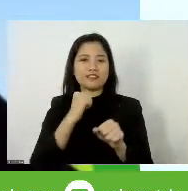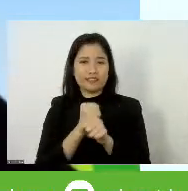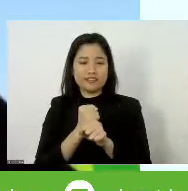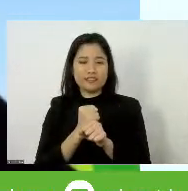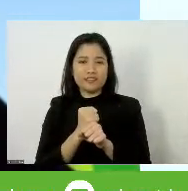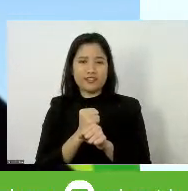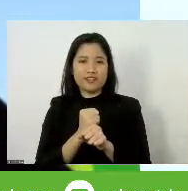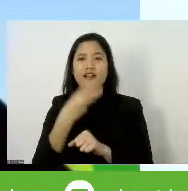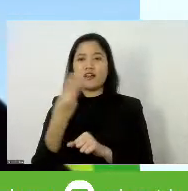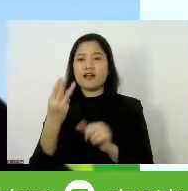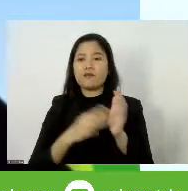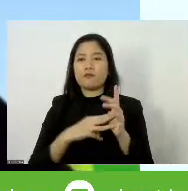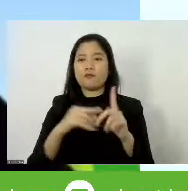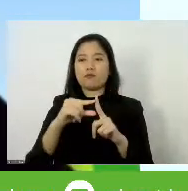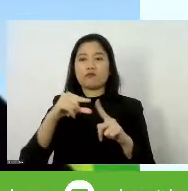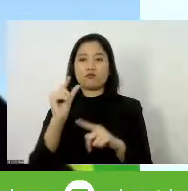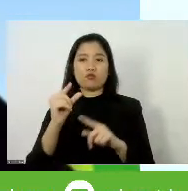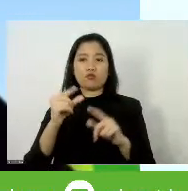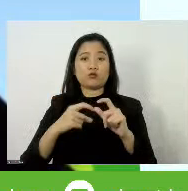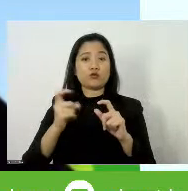fashion Yes